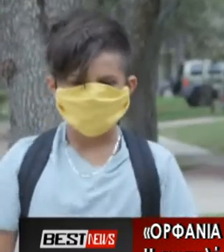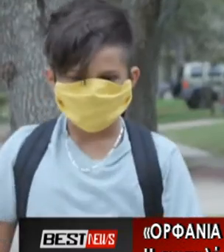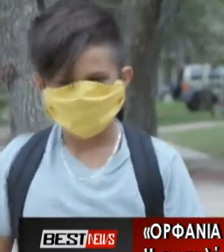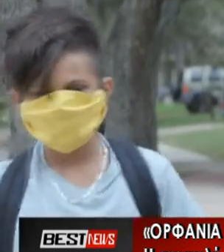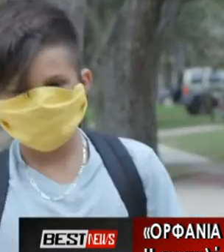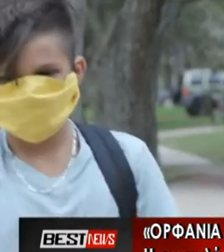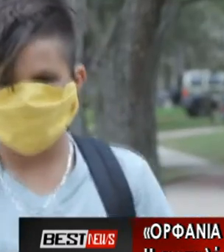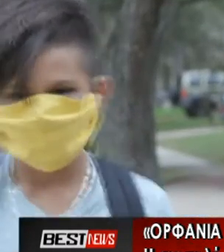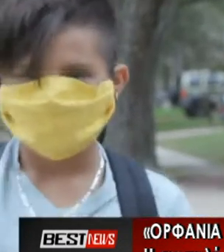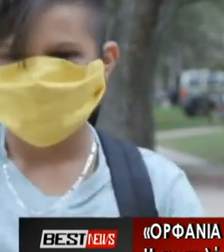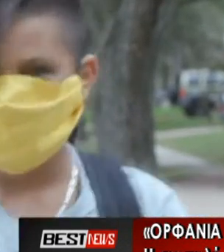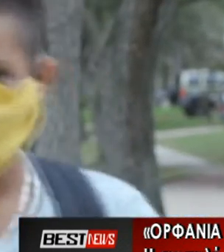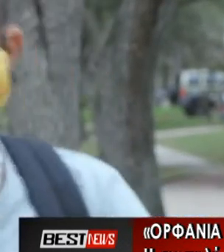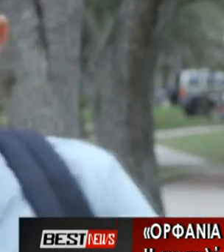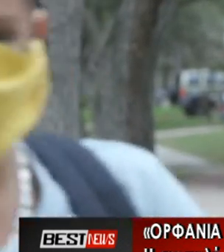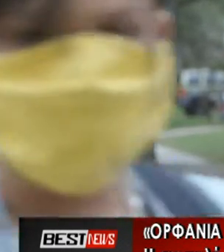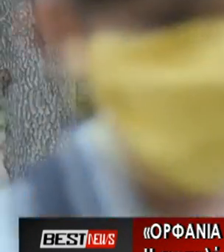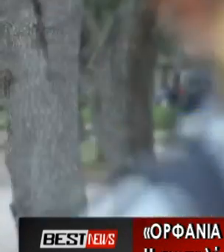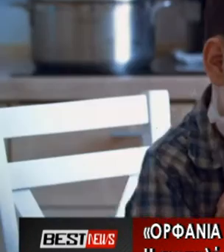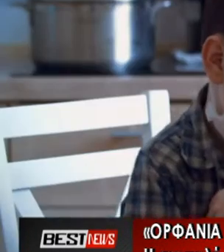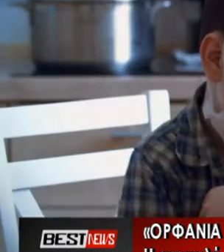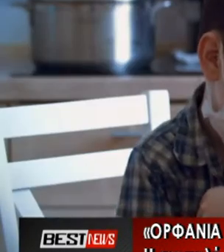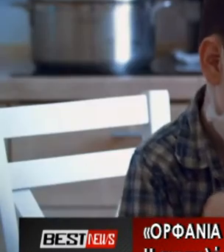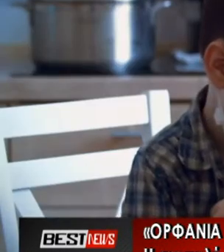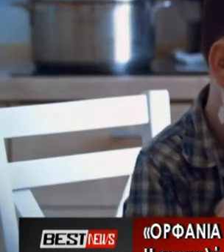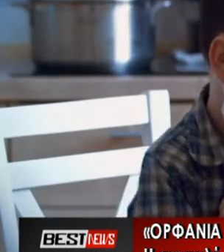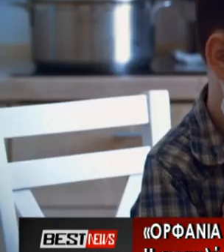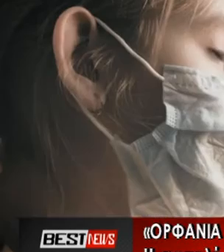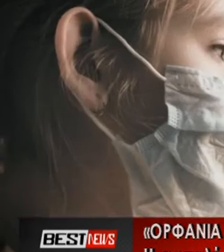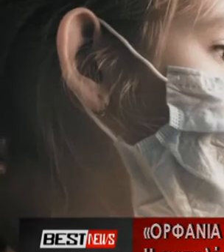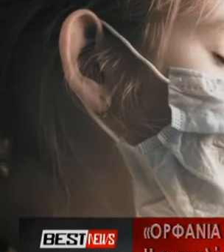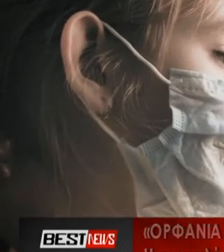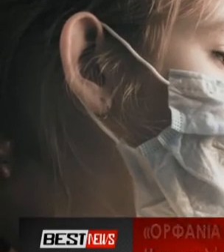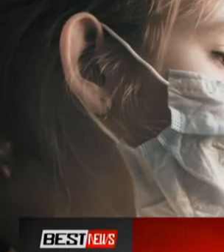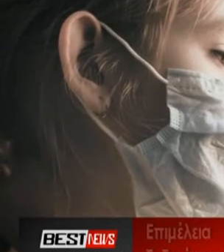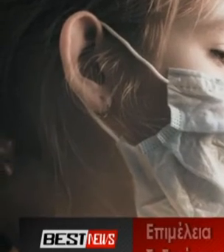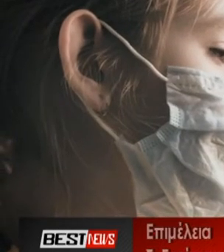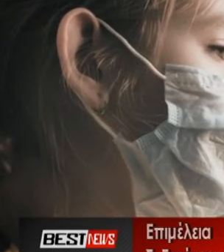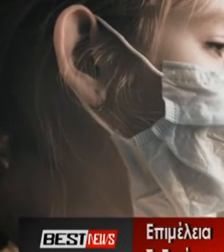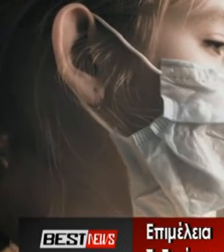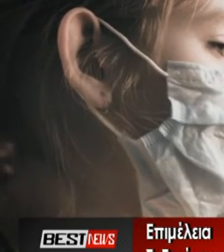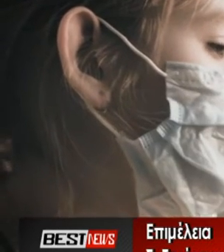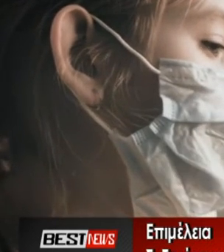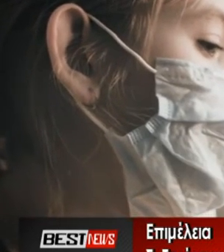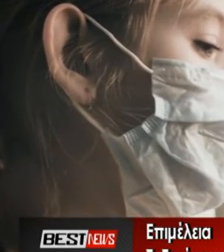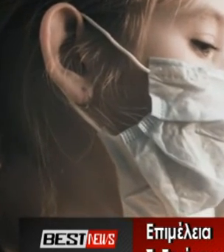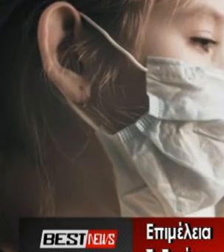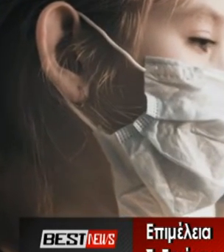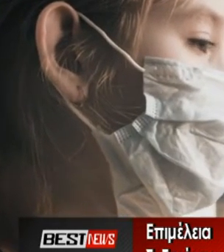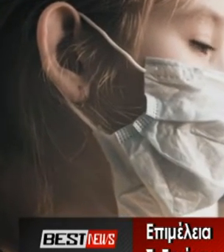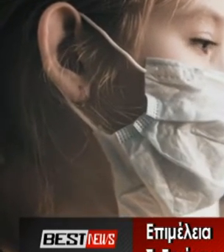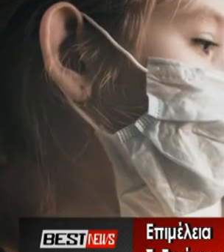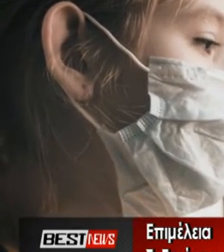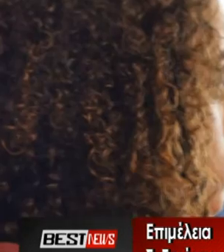ευάλωτων ομάδων. Και μπορεί να έχει συζητηθεί ενδελεχώς το σύνδρομο της μακράς COVID, συμπτώματα σωματικά ή ψυχολογικά